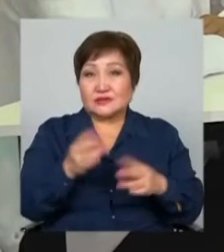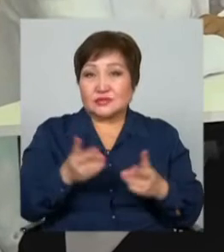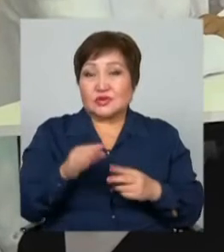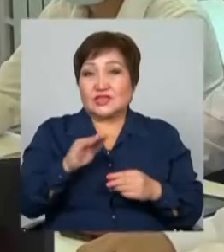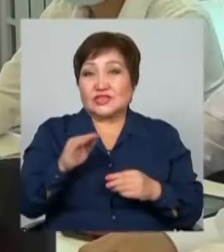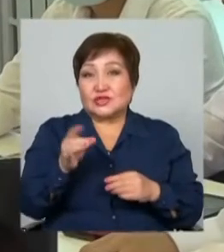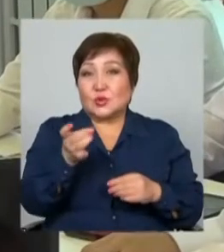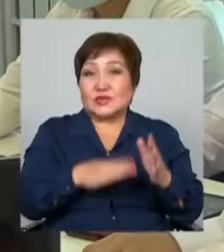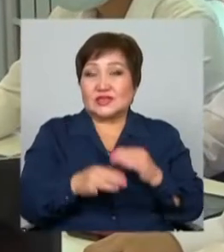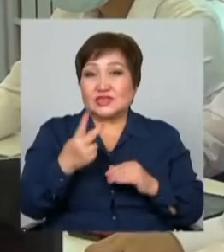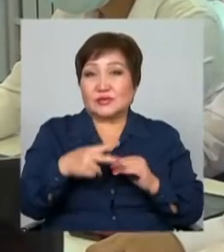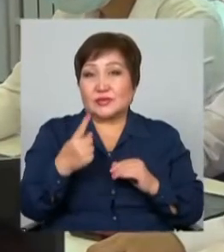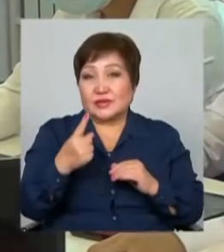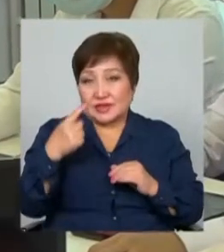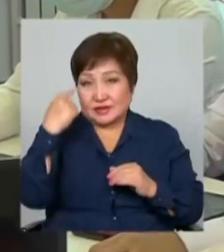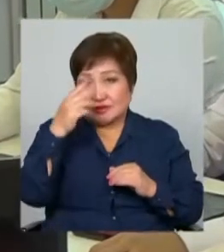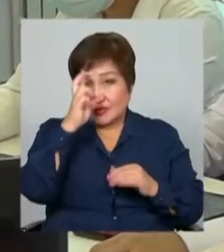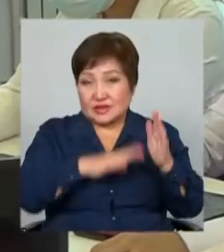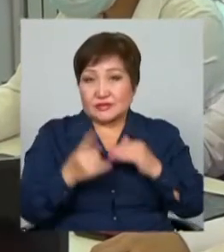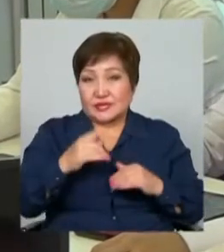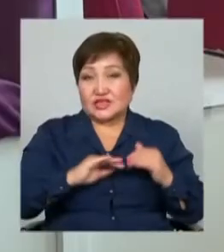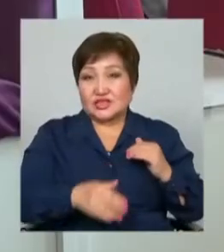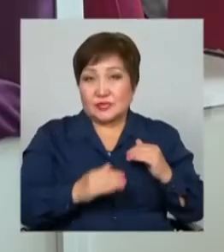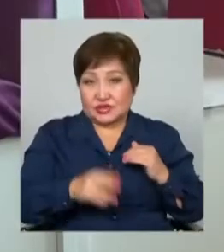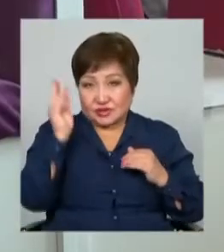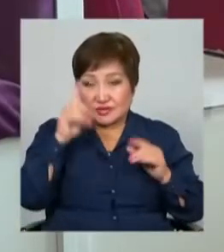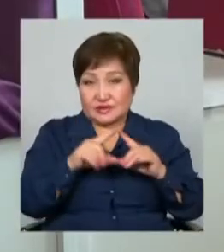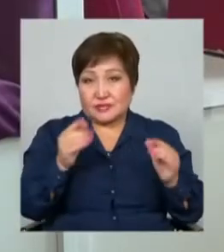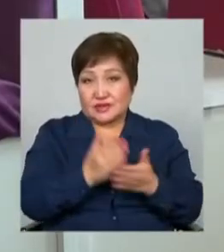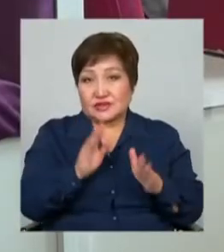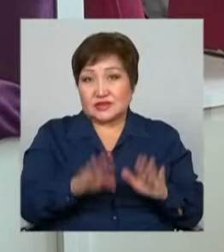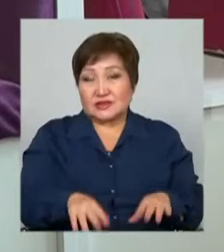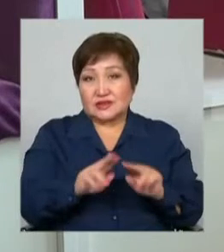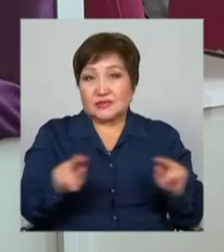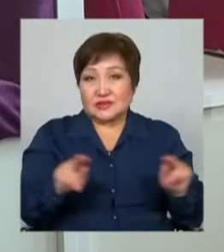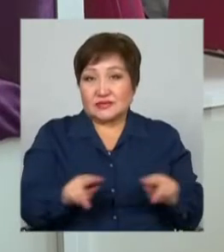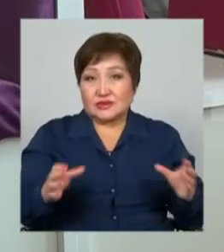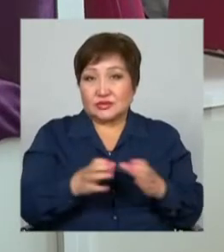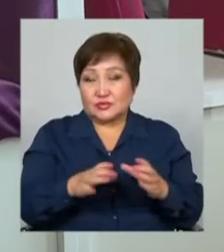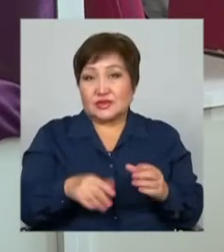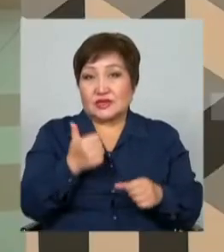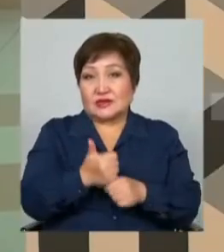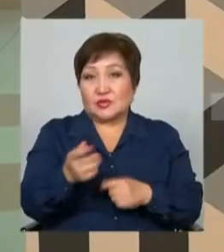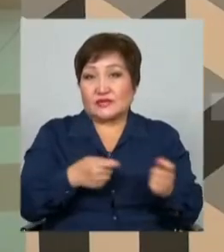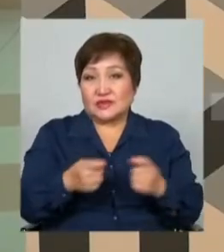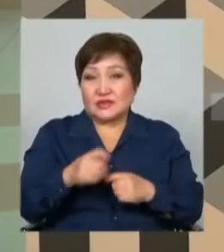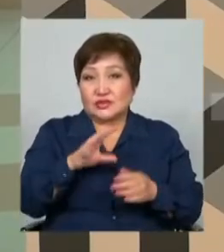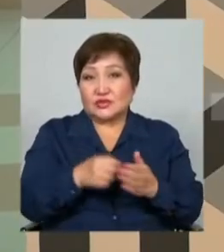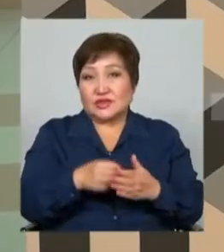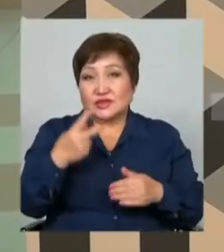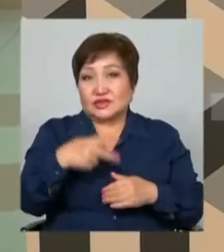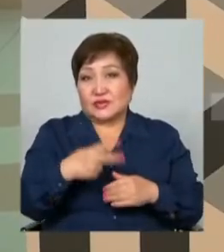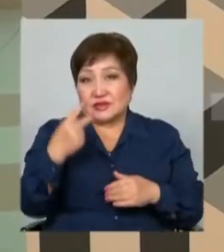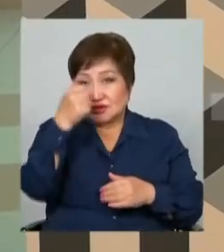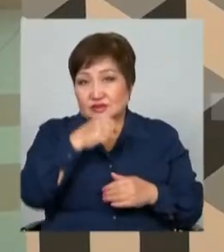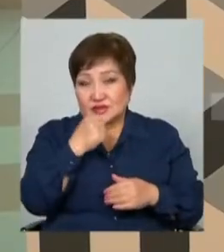21 мемлекеттік және бір жекеменшік мектеп бар. Жергілікті білім беру ұйымы басшыларының ендігі мақсаты 2022 жылға дейін аудандағы